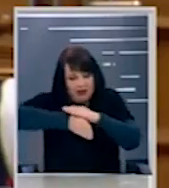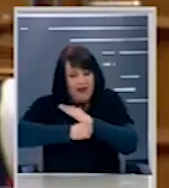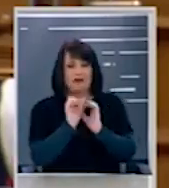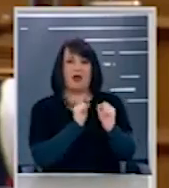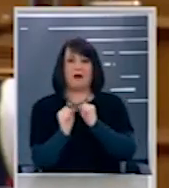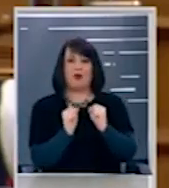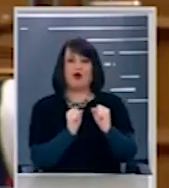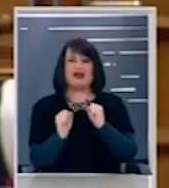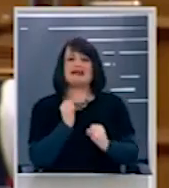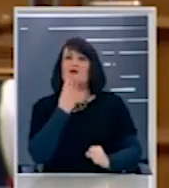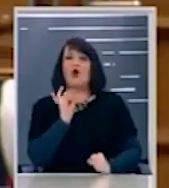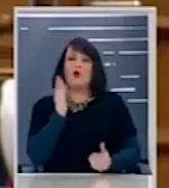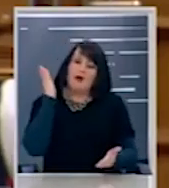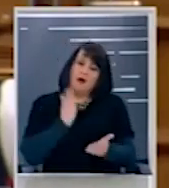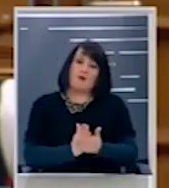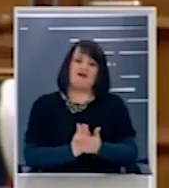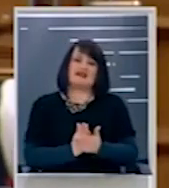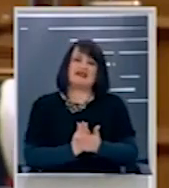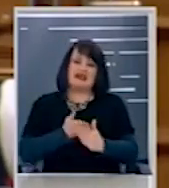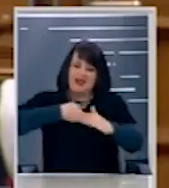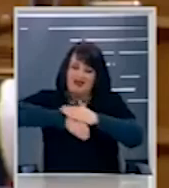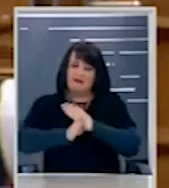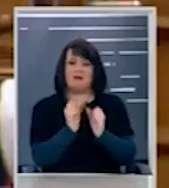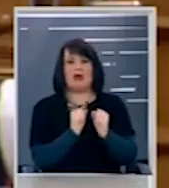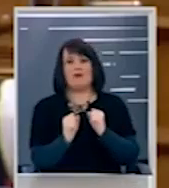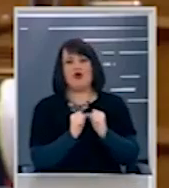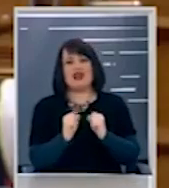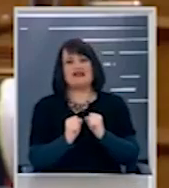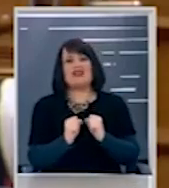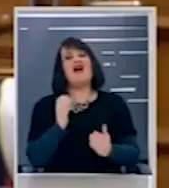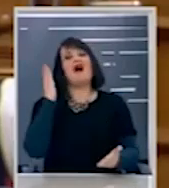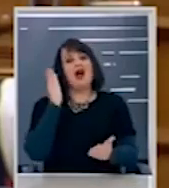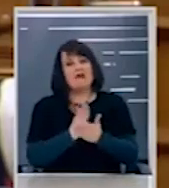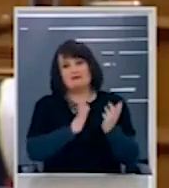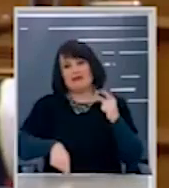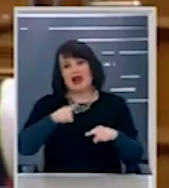κρίση, γιατί είμαστε αποφασισμένοι να βγει αυτή η χώρα από την κρίση, γιατί είναι αποφασισμένος και ο